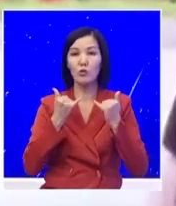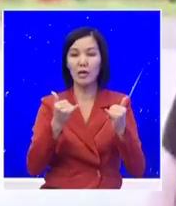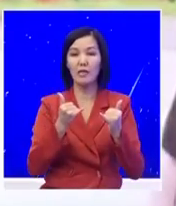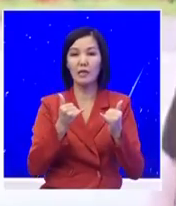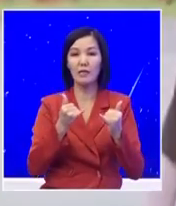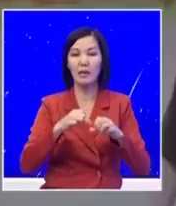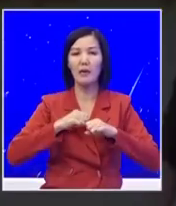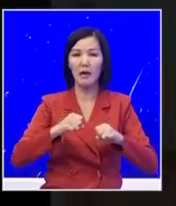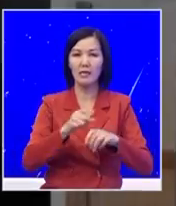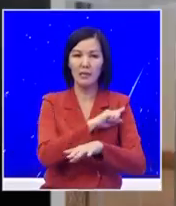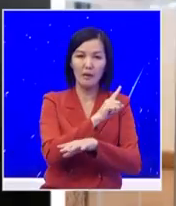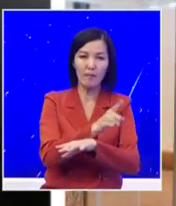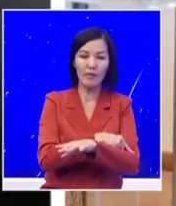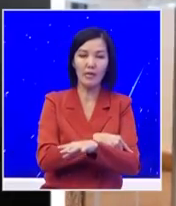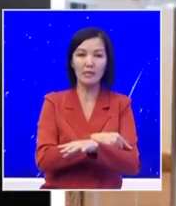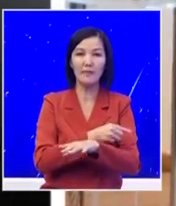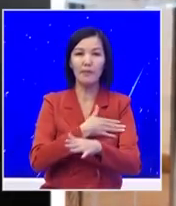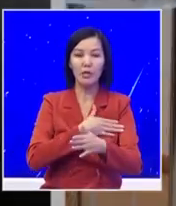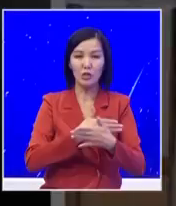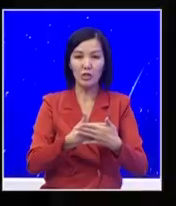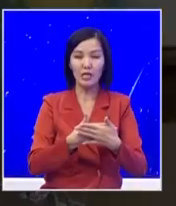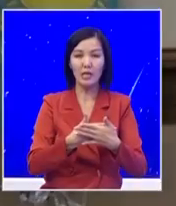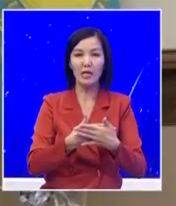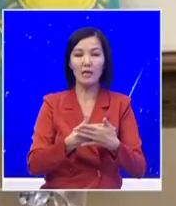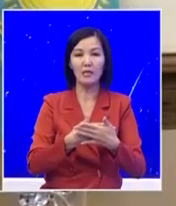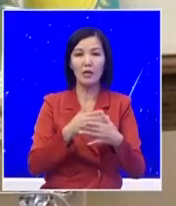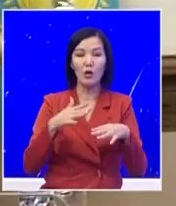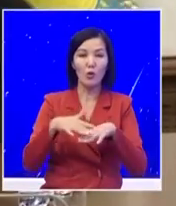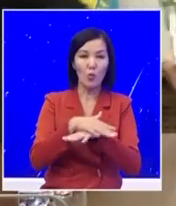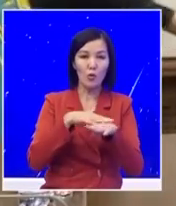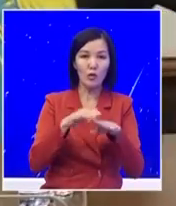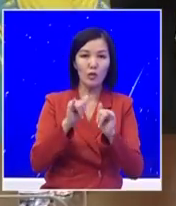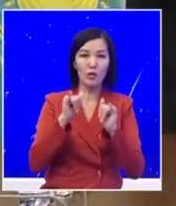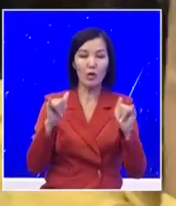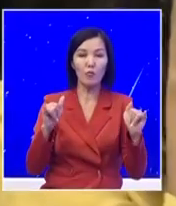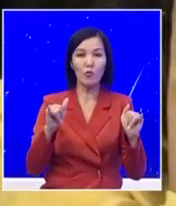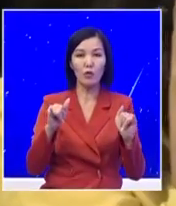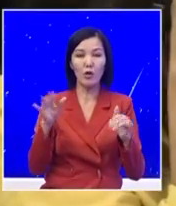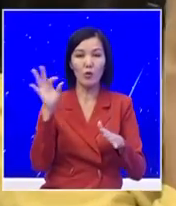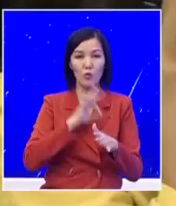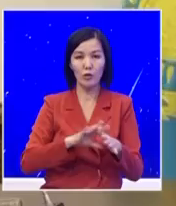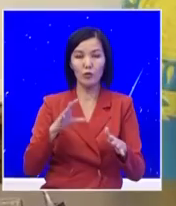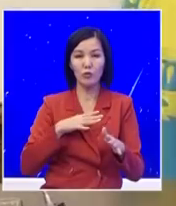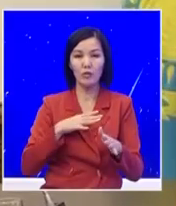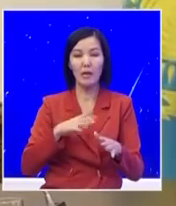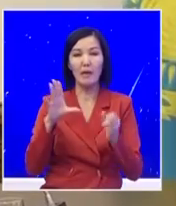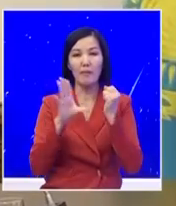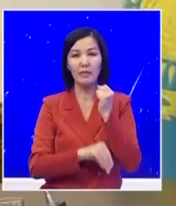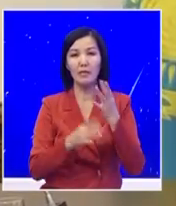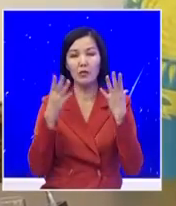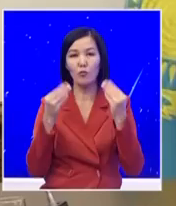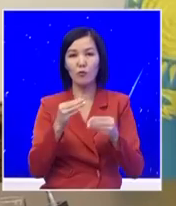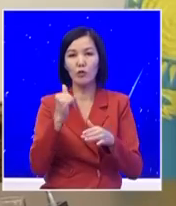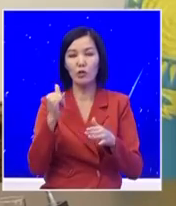Қайтпас қайсар мінезі жалын жігерімен өңір идеология дамуына үлес қосты. Қыз тілекші қалпымен соңғы демі үзілгенше